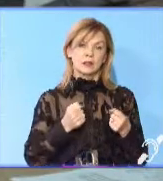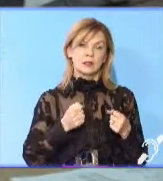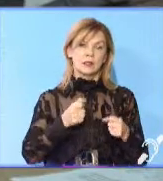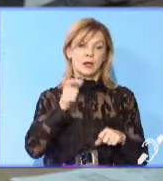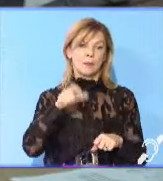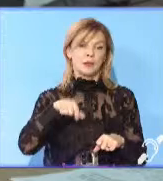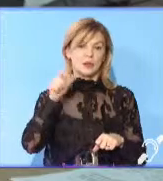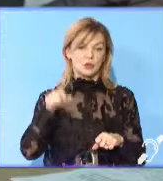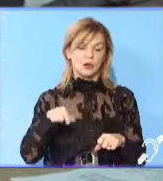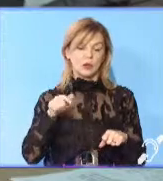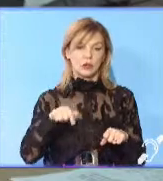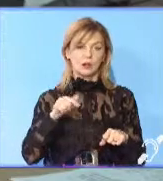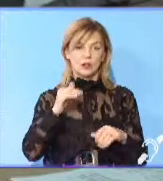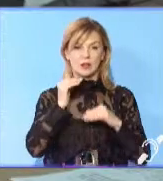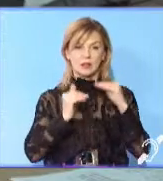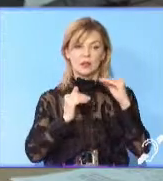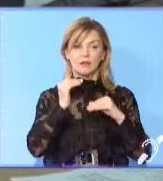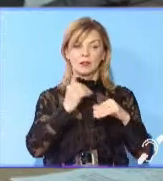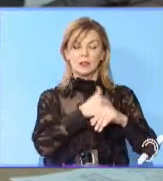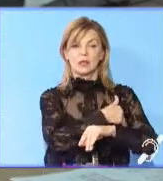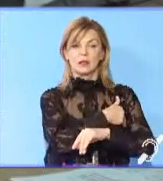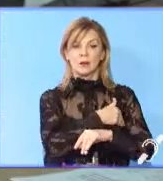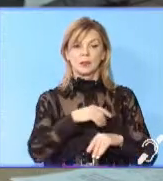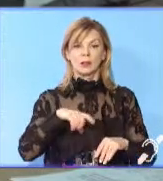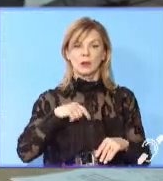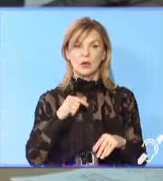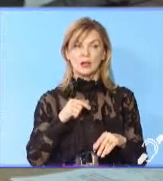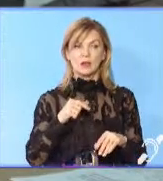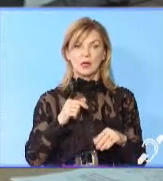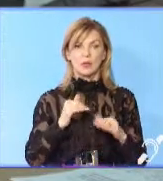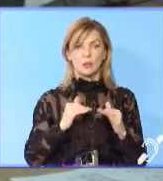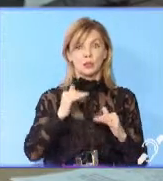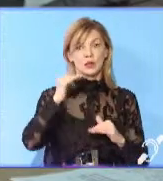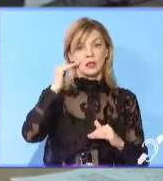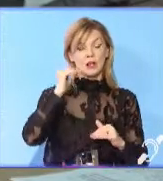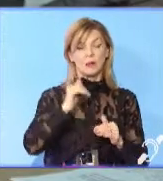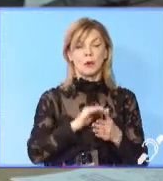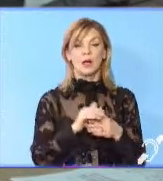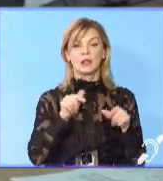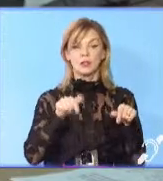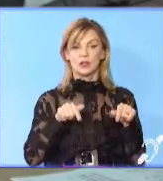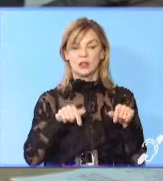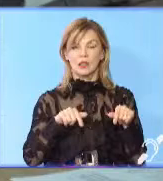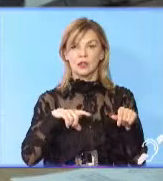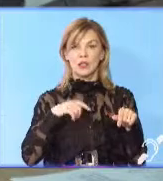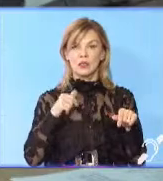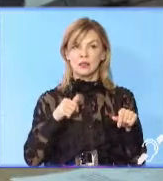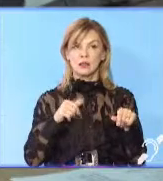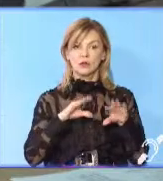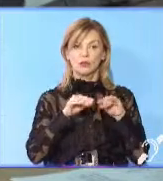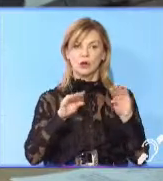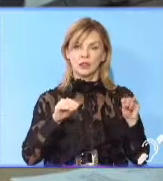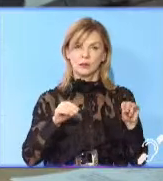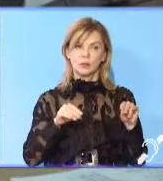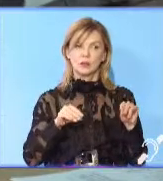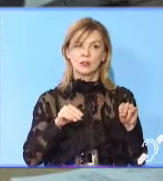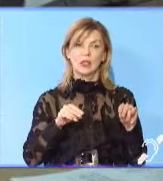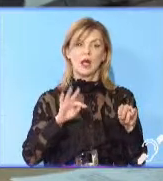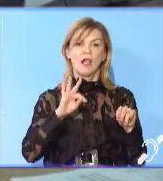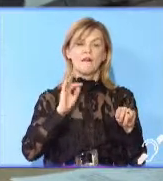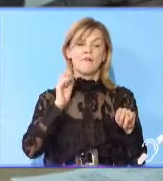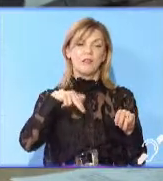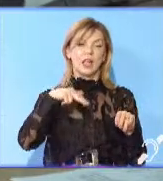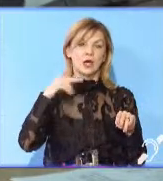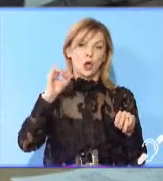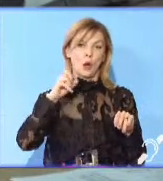oamenilor, această variabilitate este un pic amplificată și de aceea sunt din ce în ce mai frecvente fenomenele